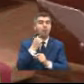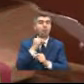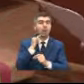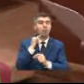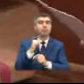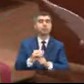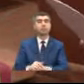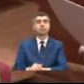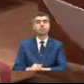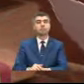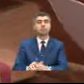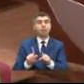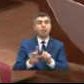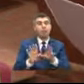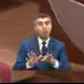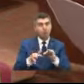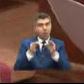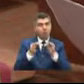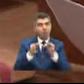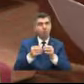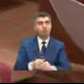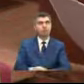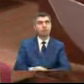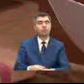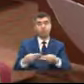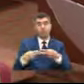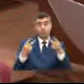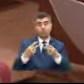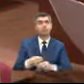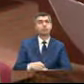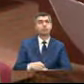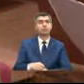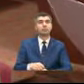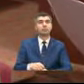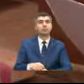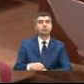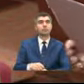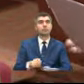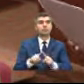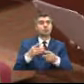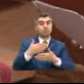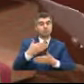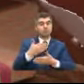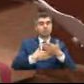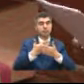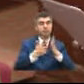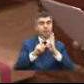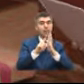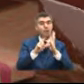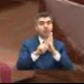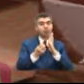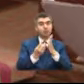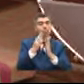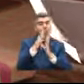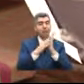أريد أن أشير إلى أن هذا الانشغال تجسد فعليا بصدور المرسوم المتعلق بالخريطة القضائية